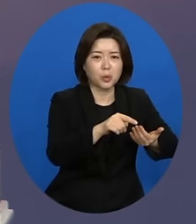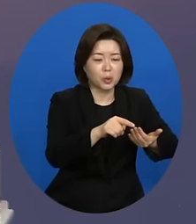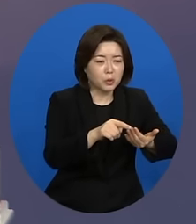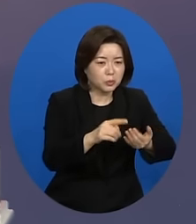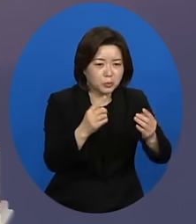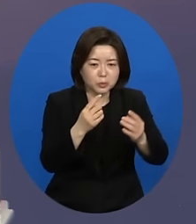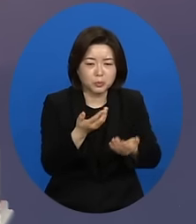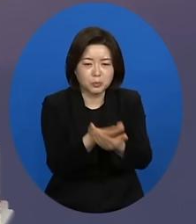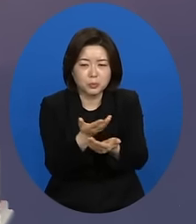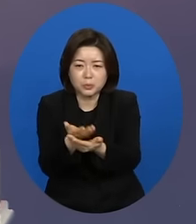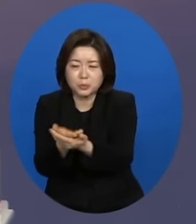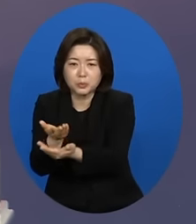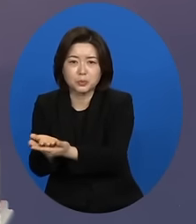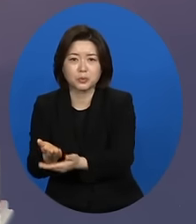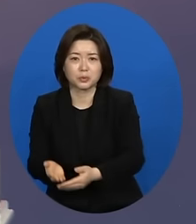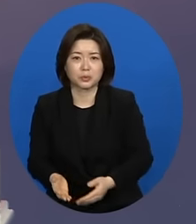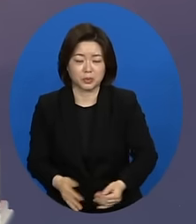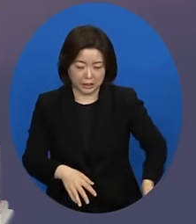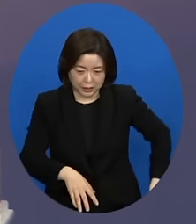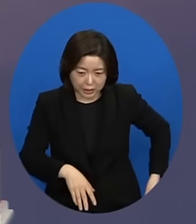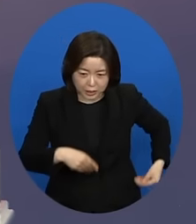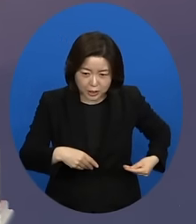없고요.